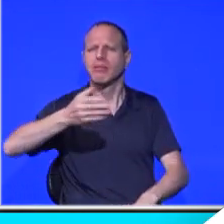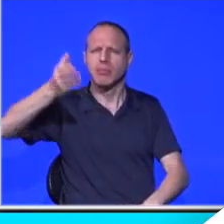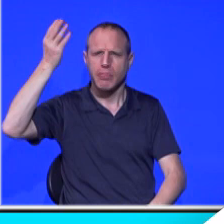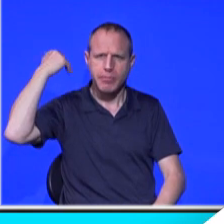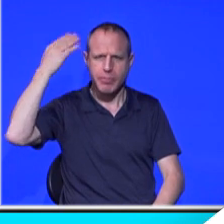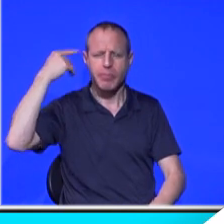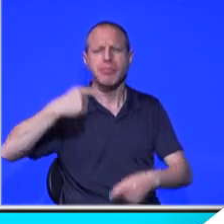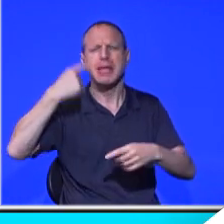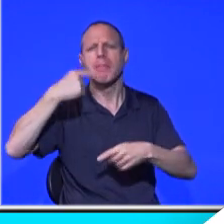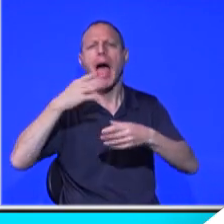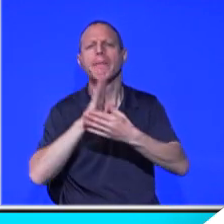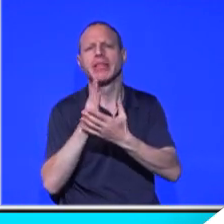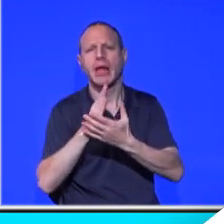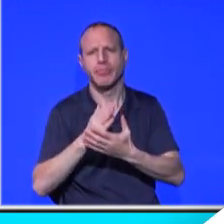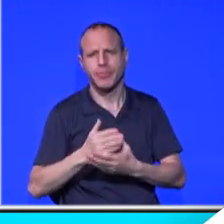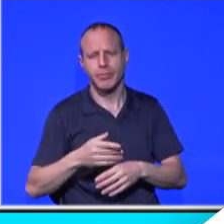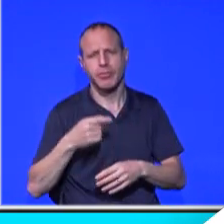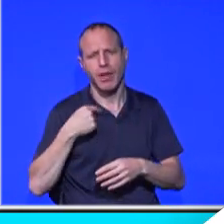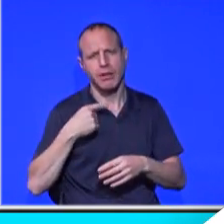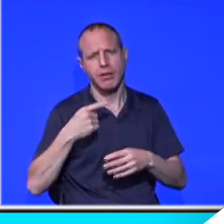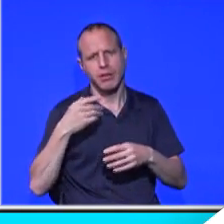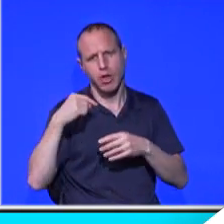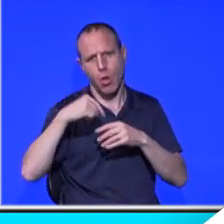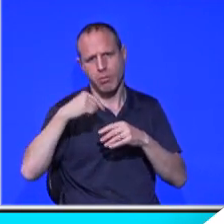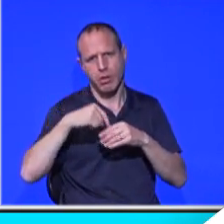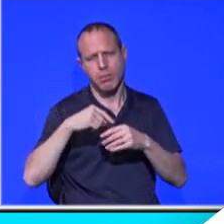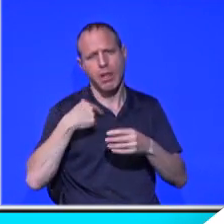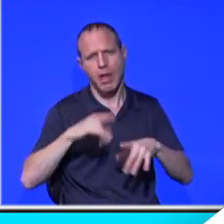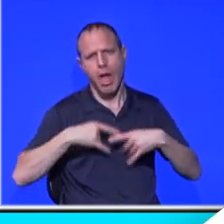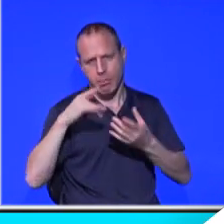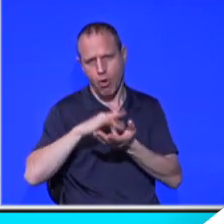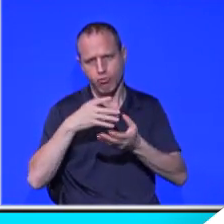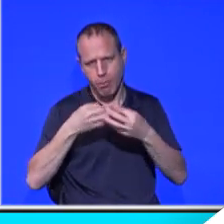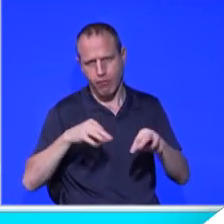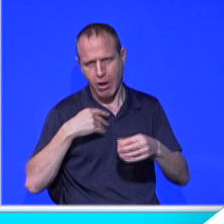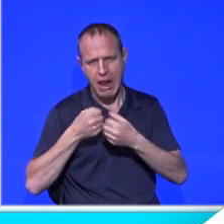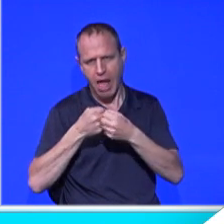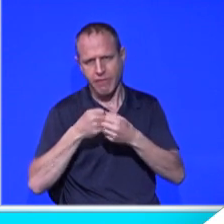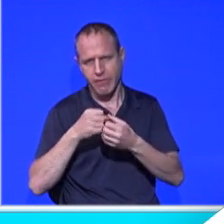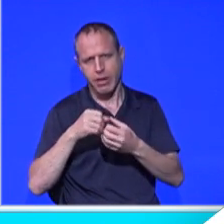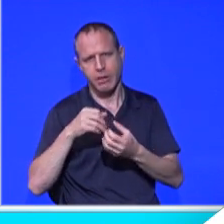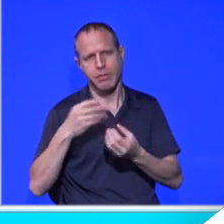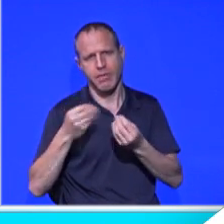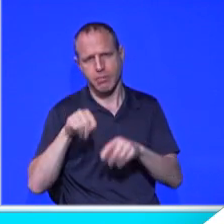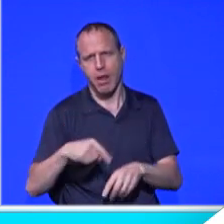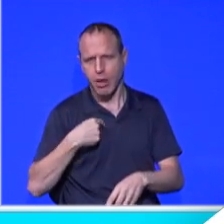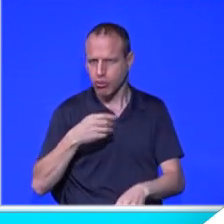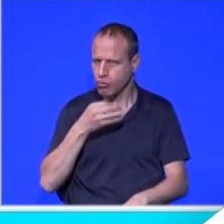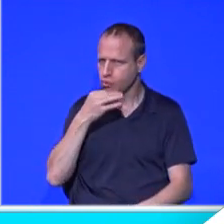אני מלא אופטימיות, כי אני חי במקום שמאפשר לי להיאבק על הדברים האלה. איפה, אתה יודע, אני שואלת את